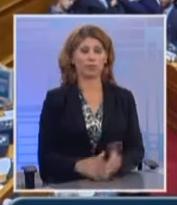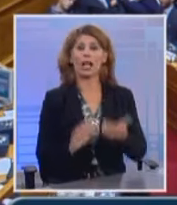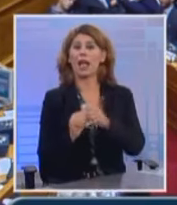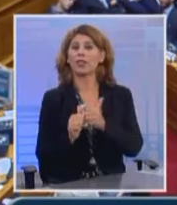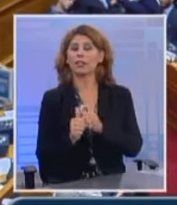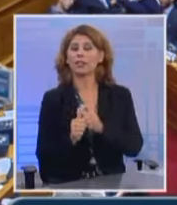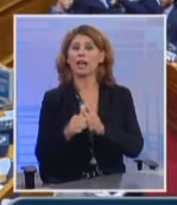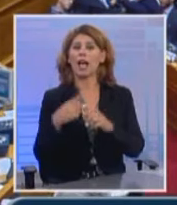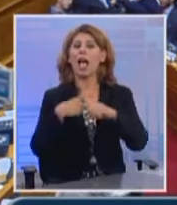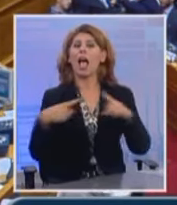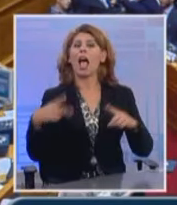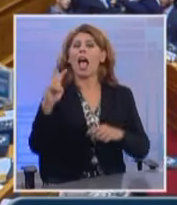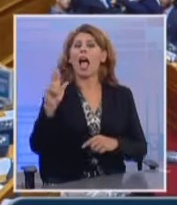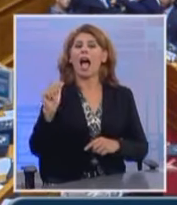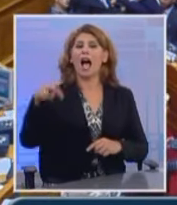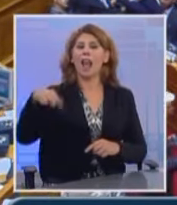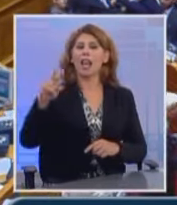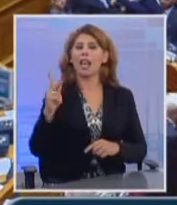Αθλήτρια Χαλκιαδάκη Αδαμαντία.